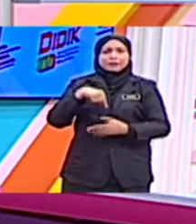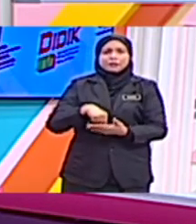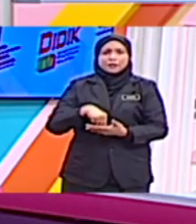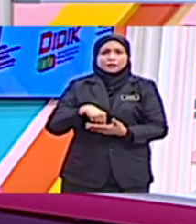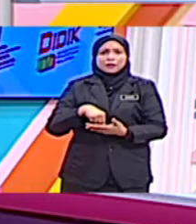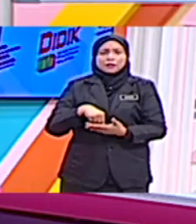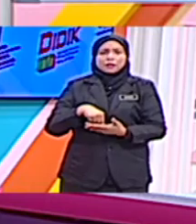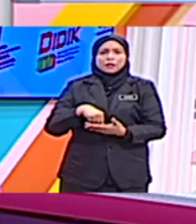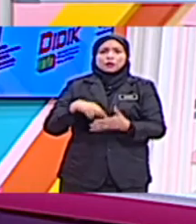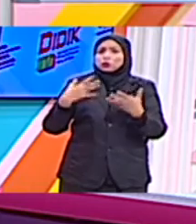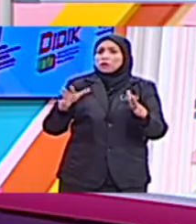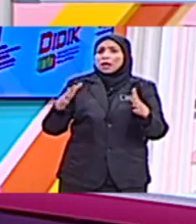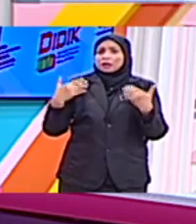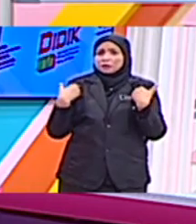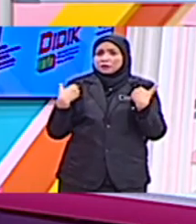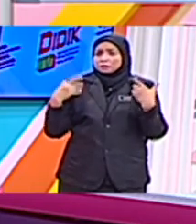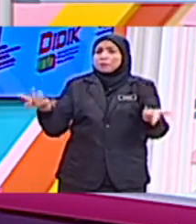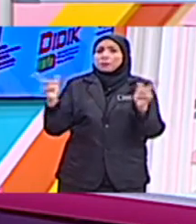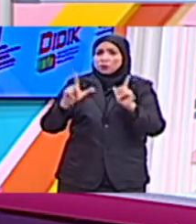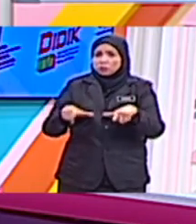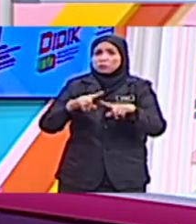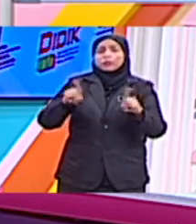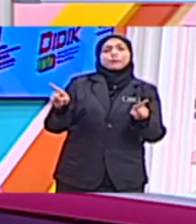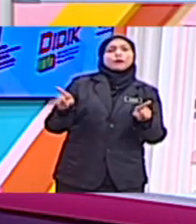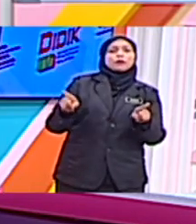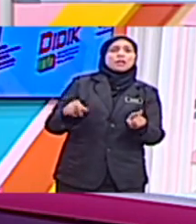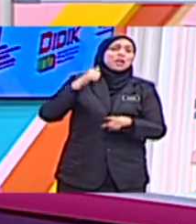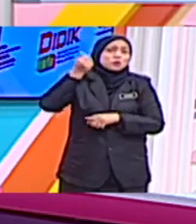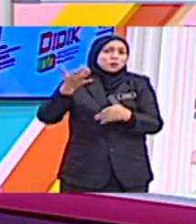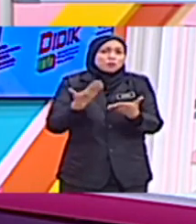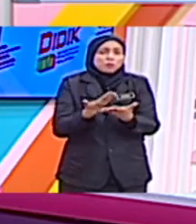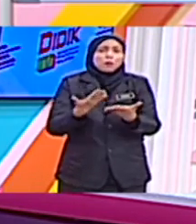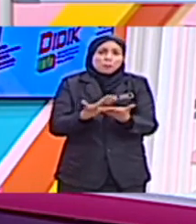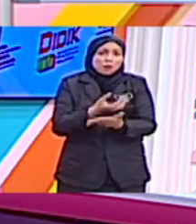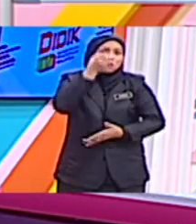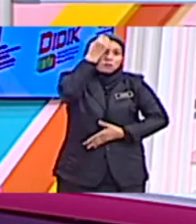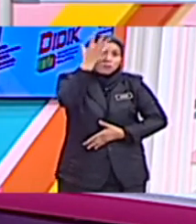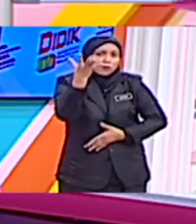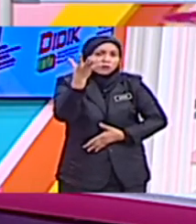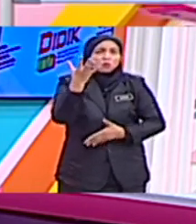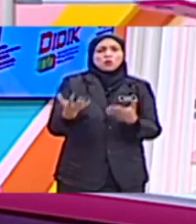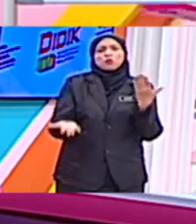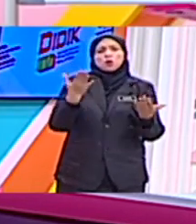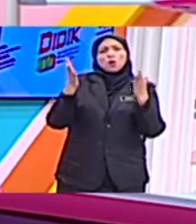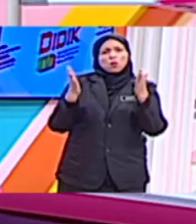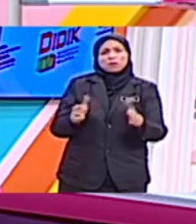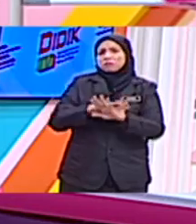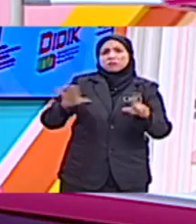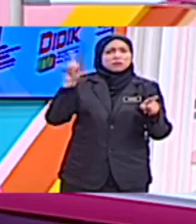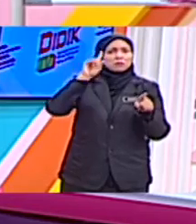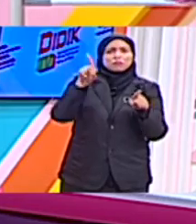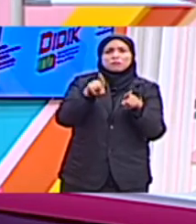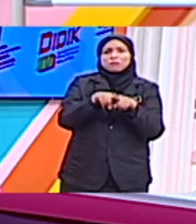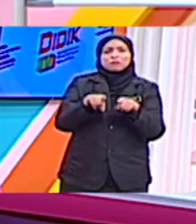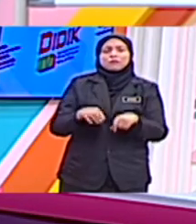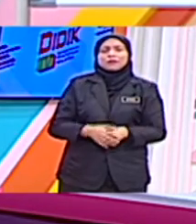baru nak cakap. Kan, jadi benda dah lama kan. Orang pun dah tak percaya. Betul. Jadi ini adalah tindakan yang perlu kita